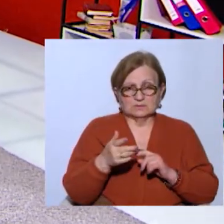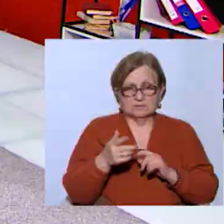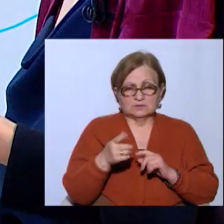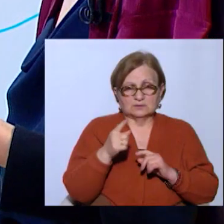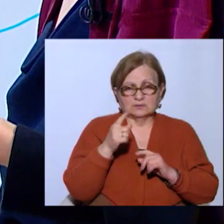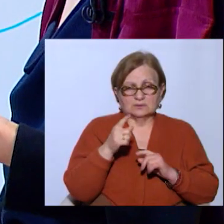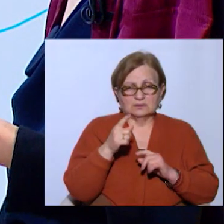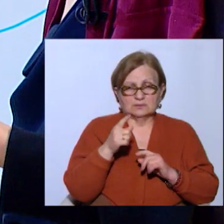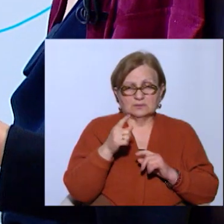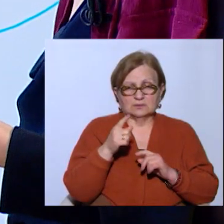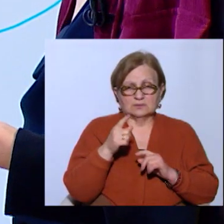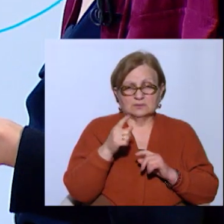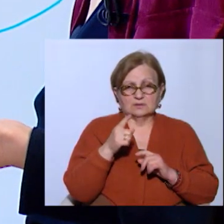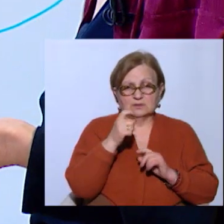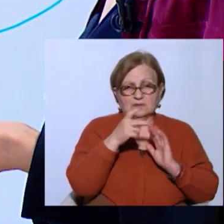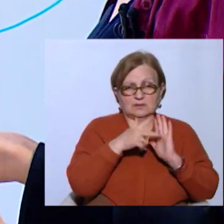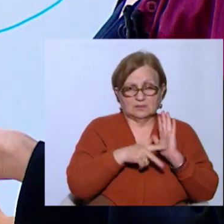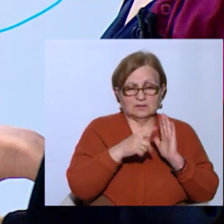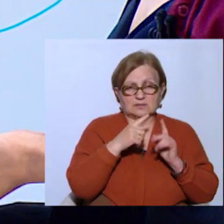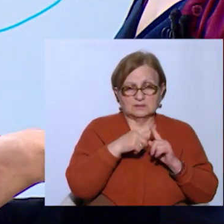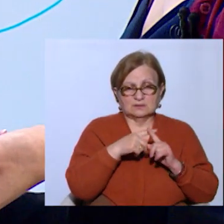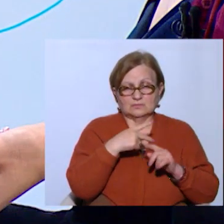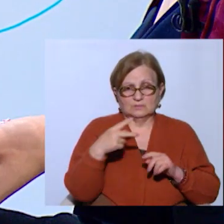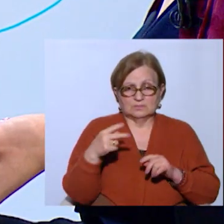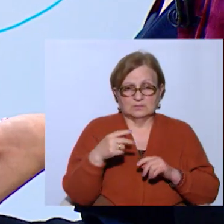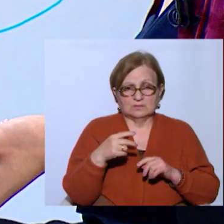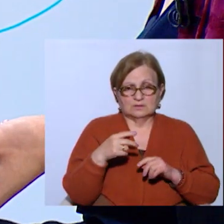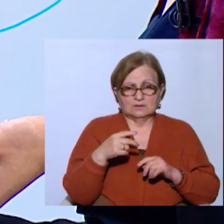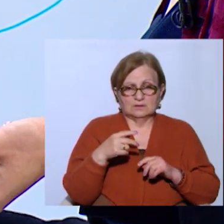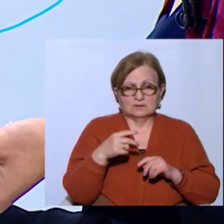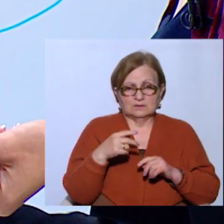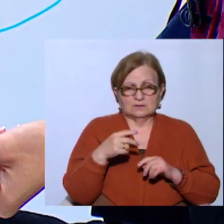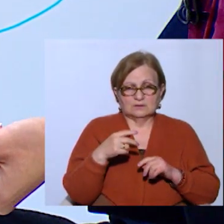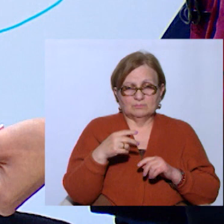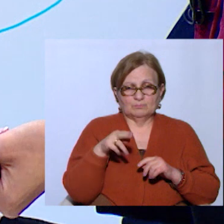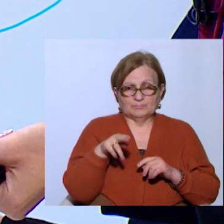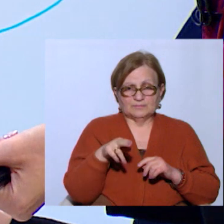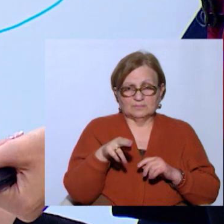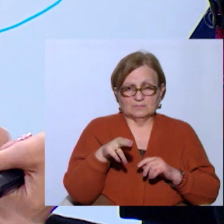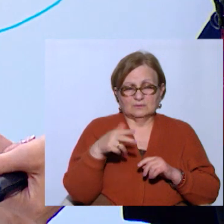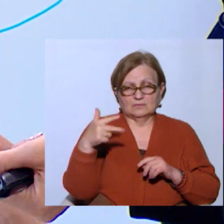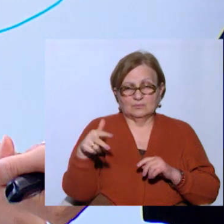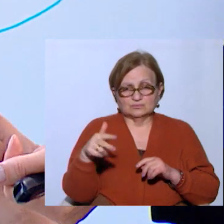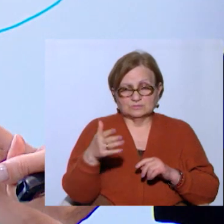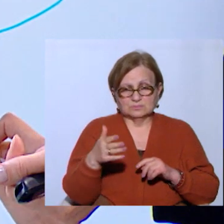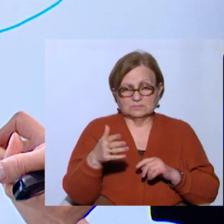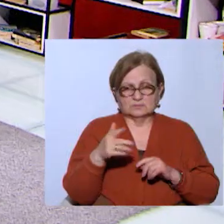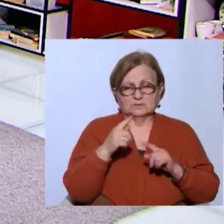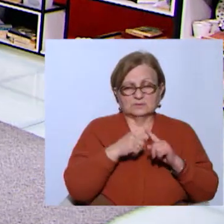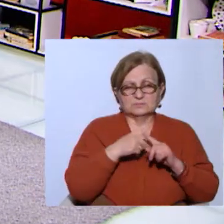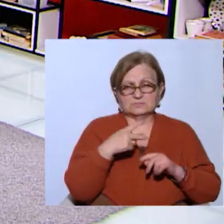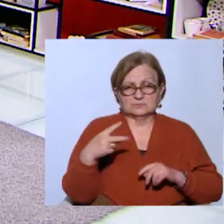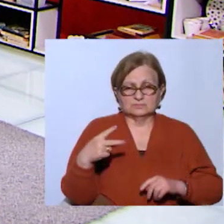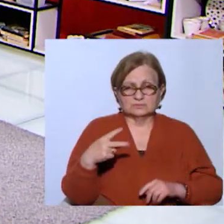180 კარგით დავწერ გძლად. 180x-ი უდრის π ჯერ აი ესე 30, x-ი